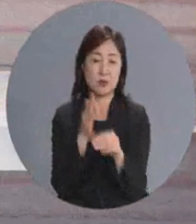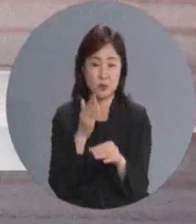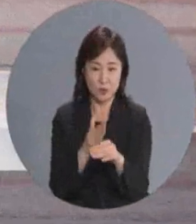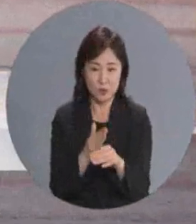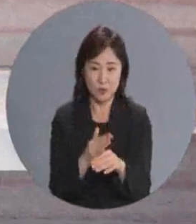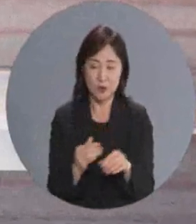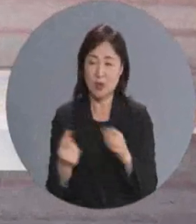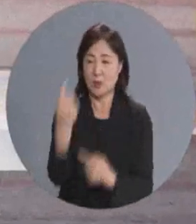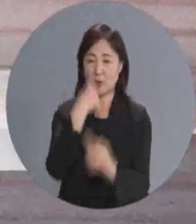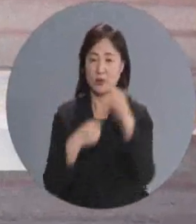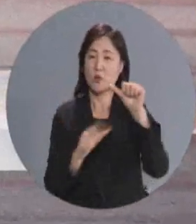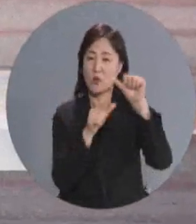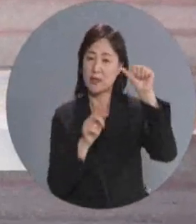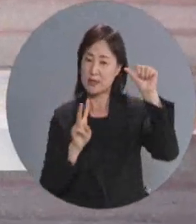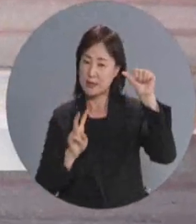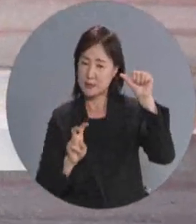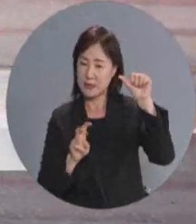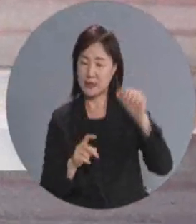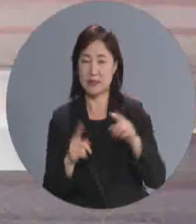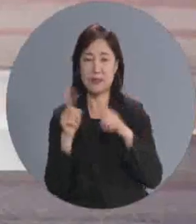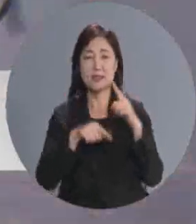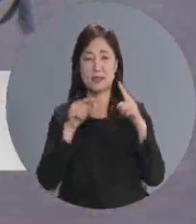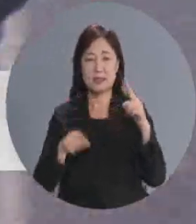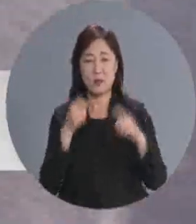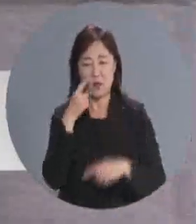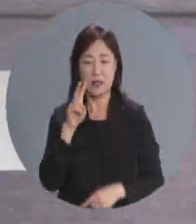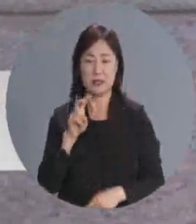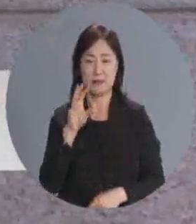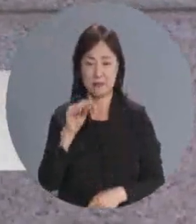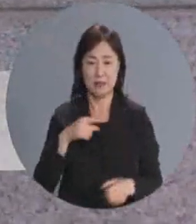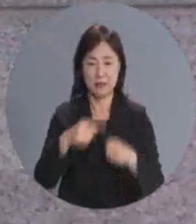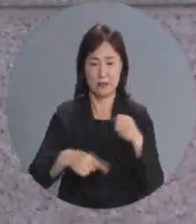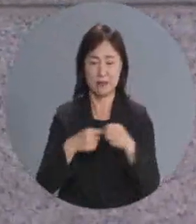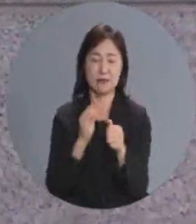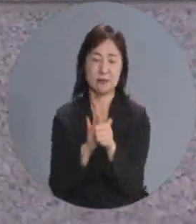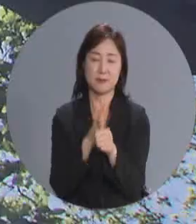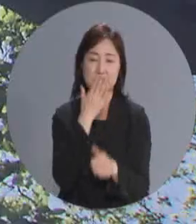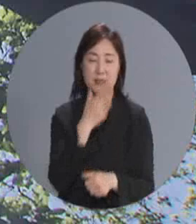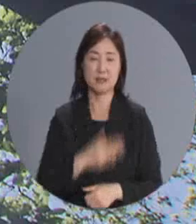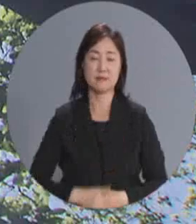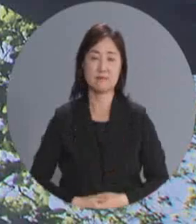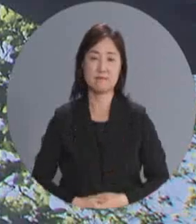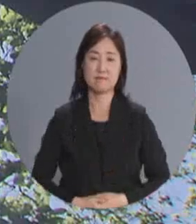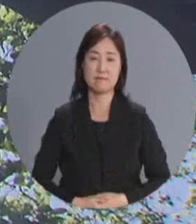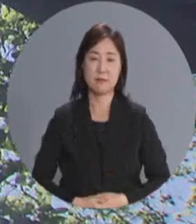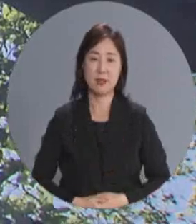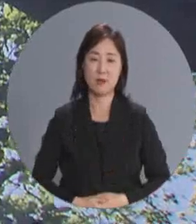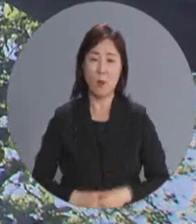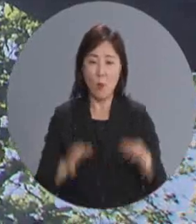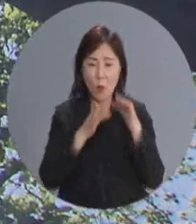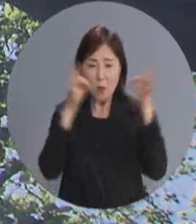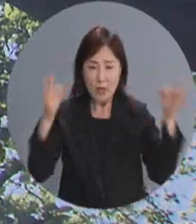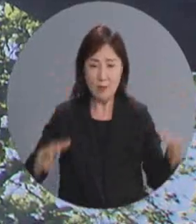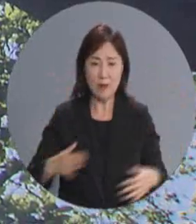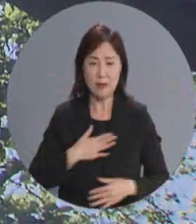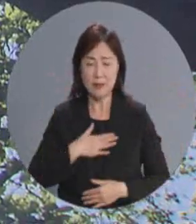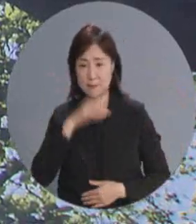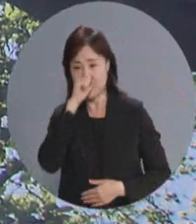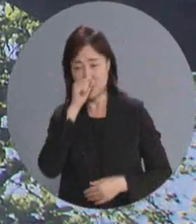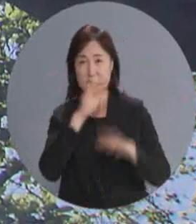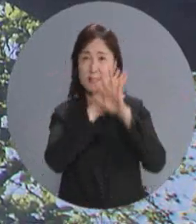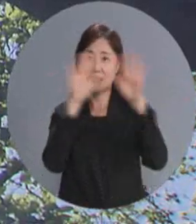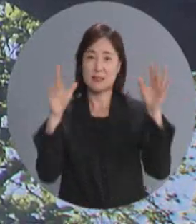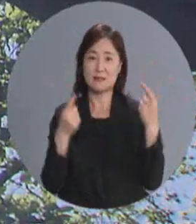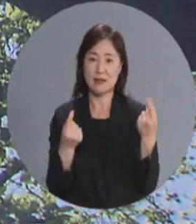22일까지이며 1인당 월 20만 원씩 기간은 최대 1년입니다 오랜만에 기분 좋은 맑은 날씨를